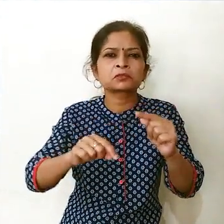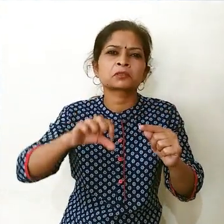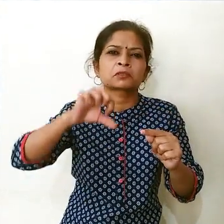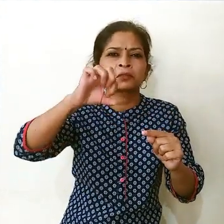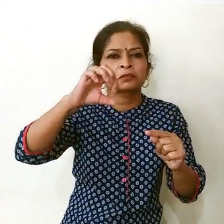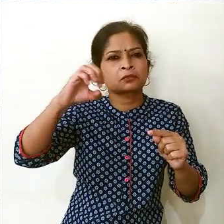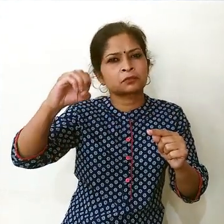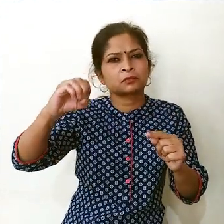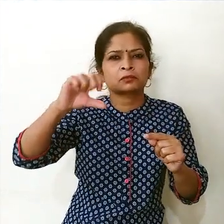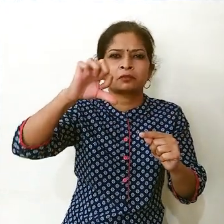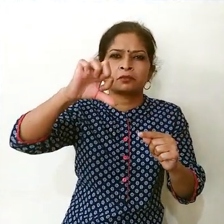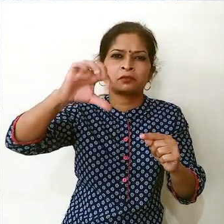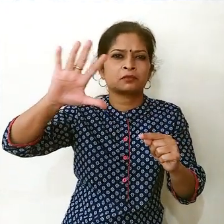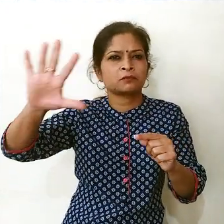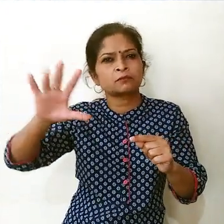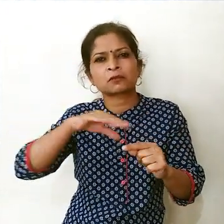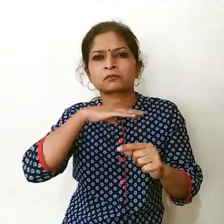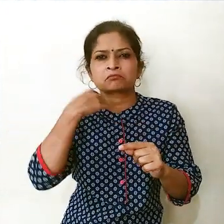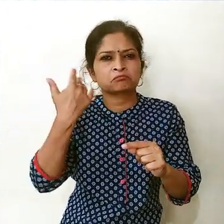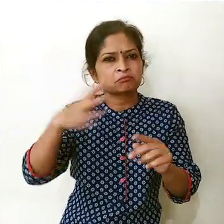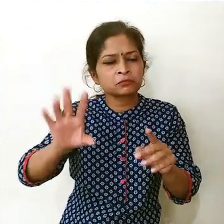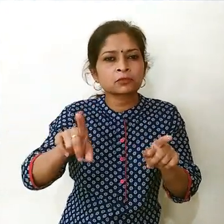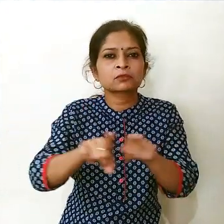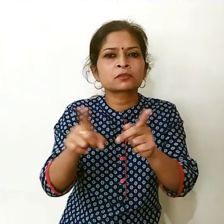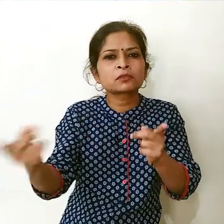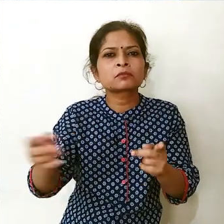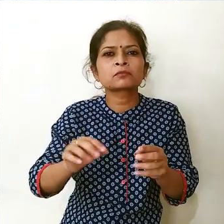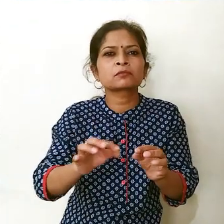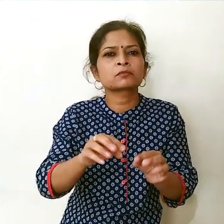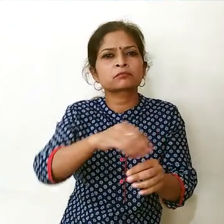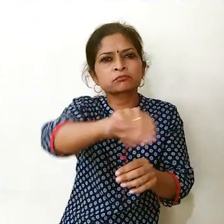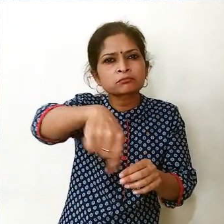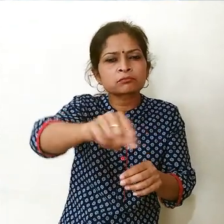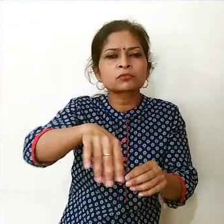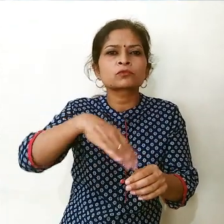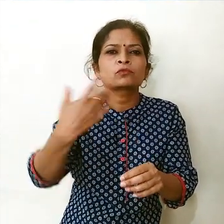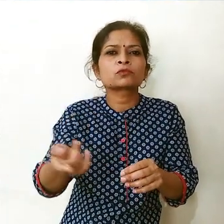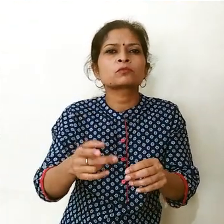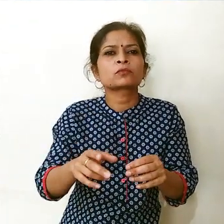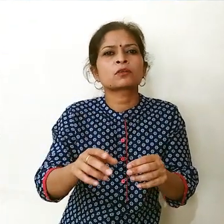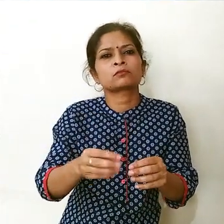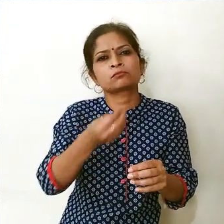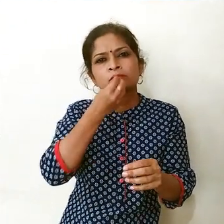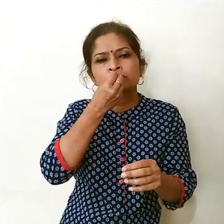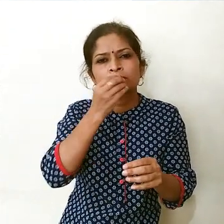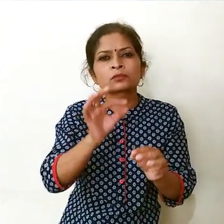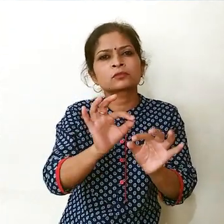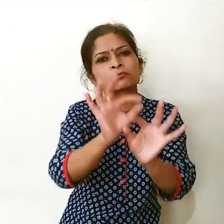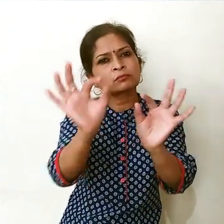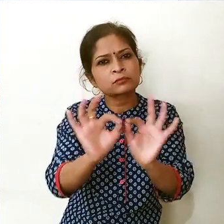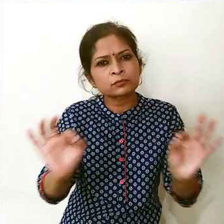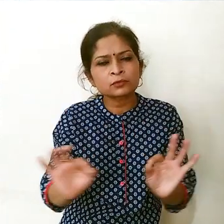और जब इसको पकाईएंगे तो उसके बाद ये पूरी की बड़ी दरीके से खाने ही हो कि हो जाएका और कि टाड़ी मुख हो जाएगा